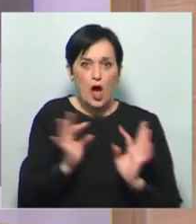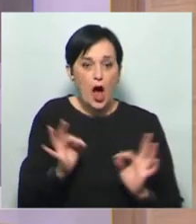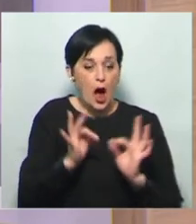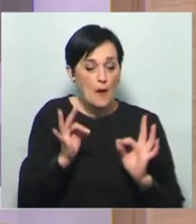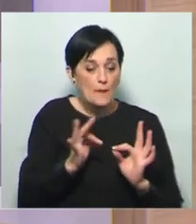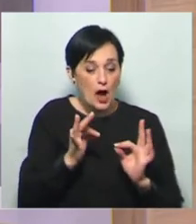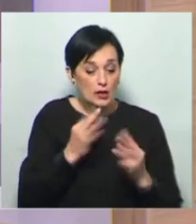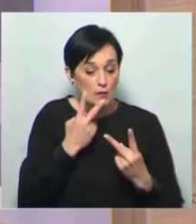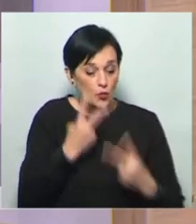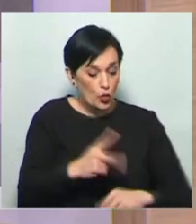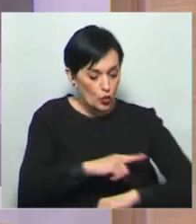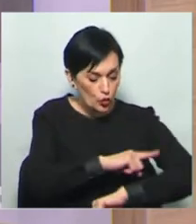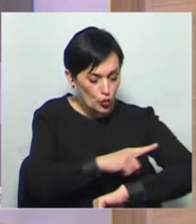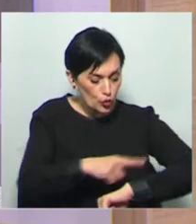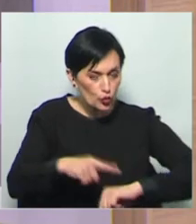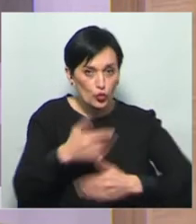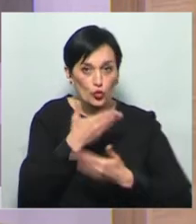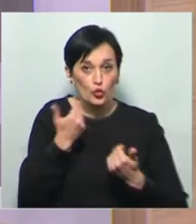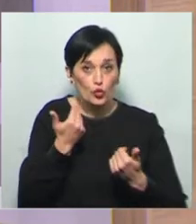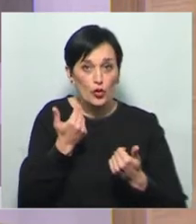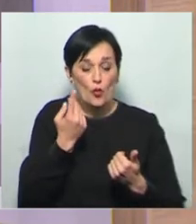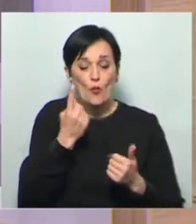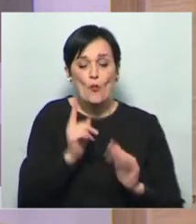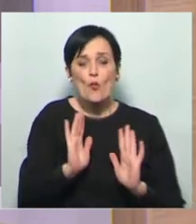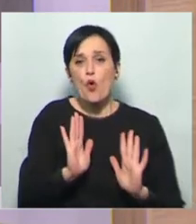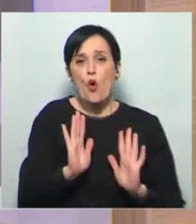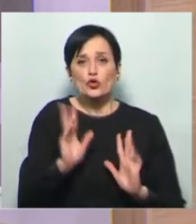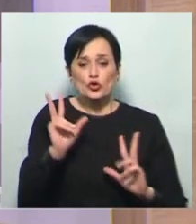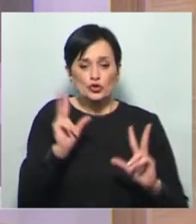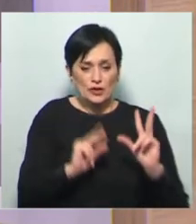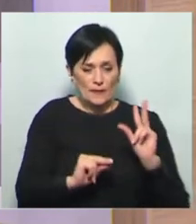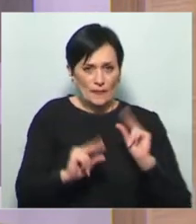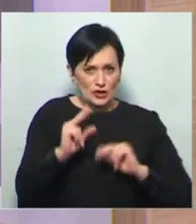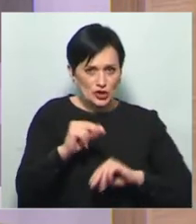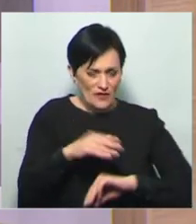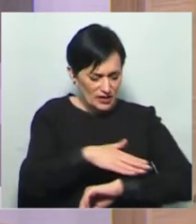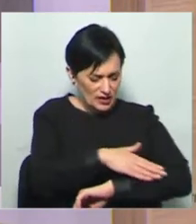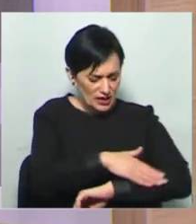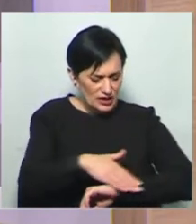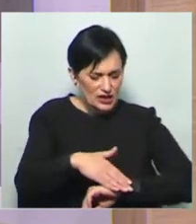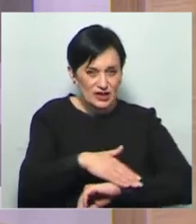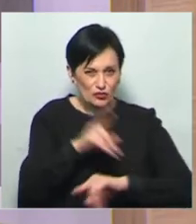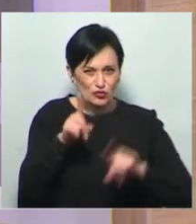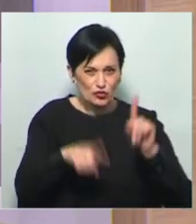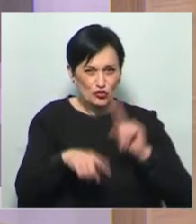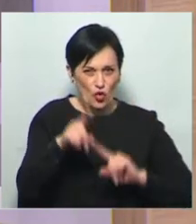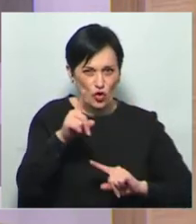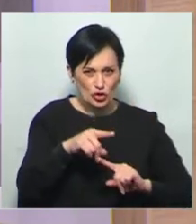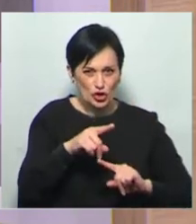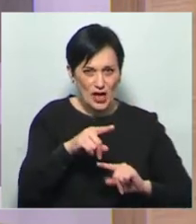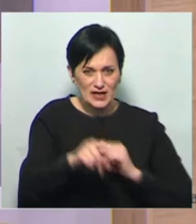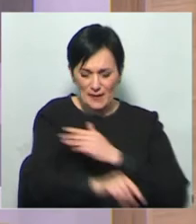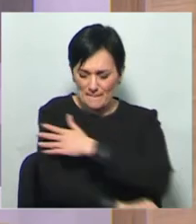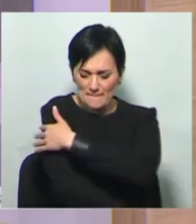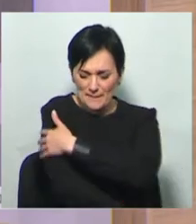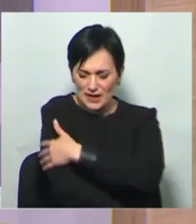მეტყობოდა სიძარღოზე. მხოლოდ თუ არ ჩაფთვლი დიდას ქვემოთ ზოგჯერ ხელზე, კლავზე, პატარ-პატარა ან